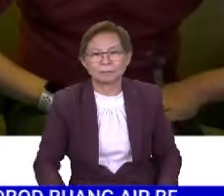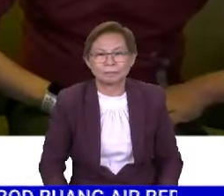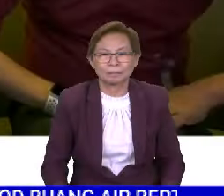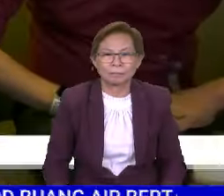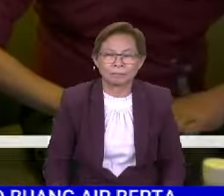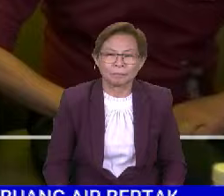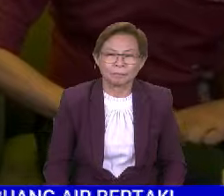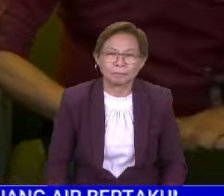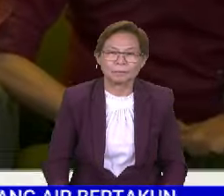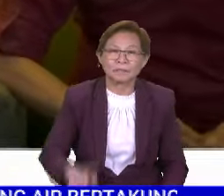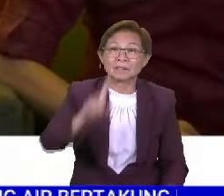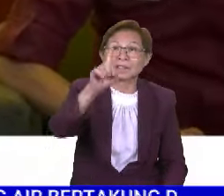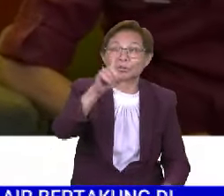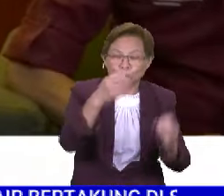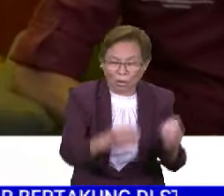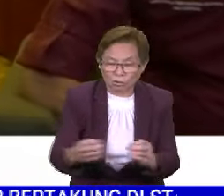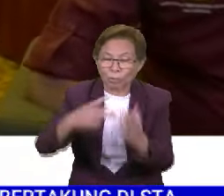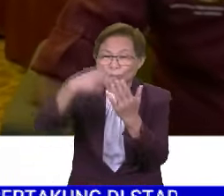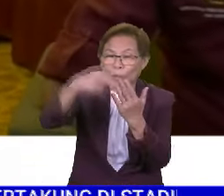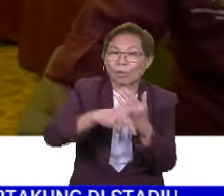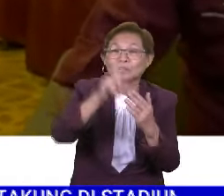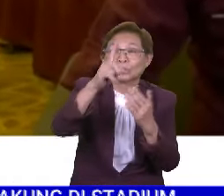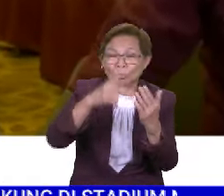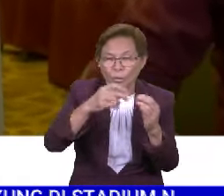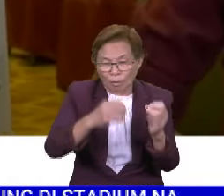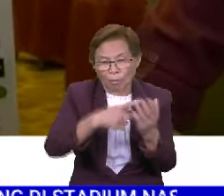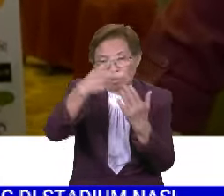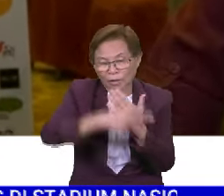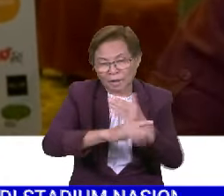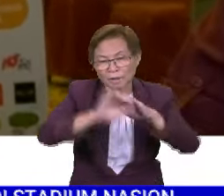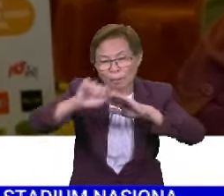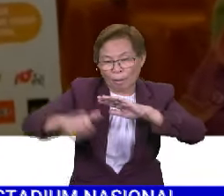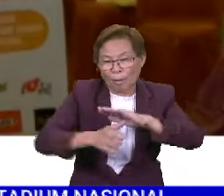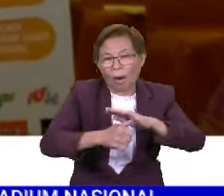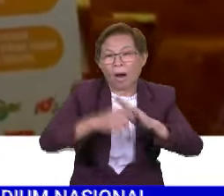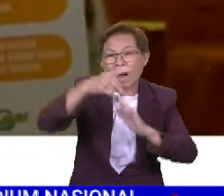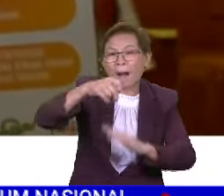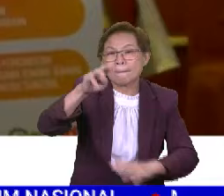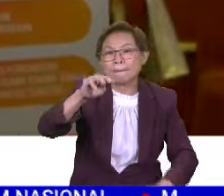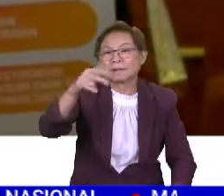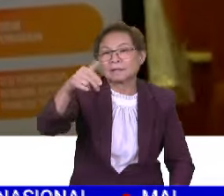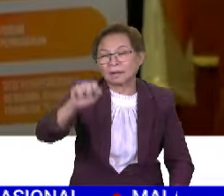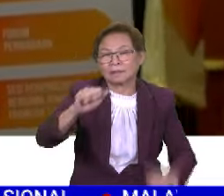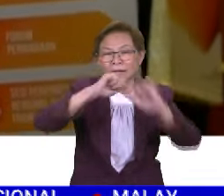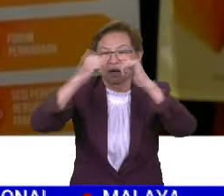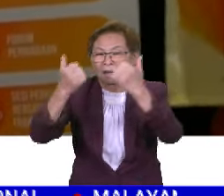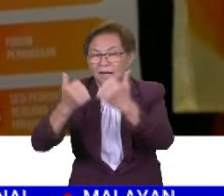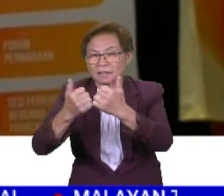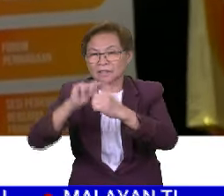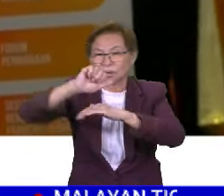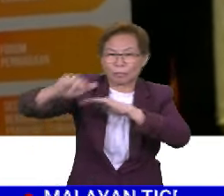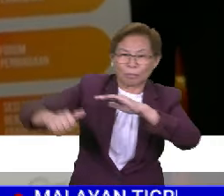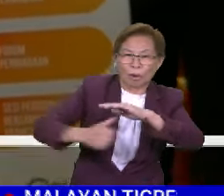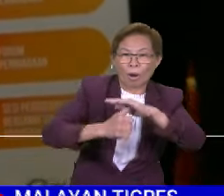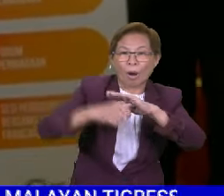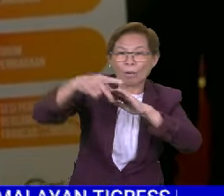Adalah salah satu anjuran program di bawah Pernas. Di bawah Pernas merupakan salah satu agensi di bawah KUSKOP yang